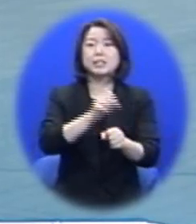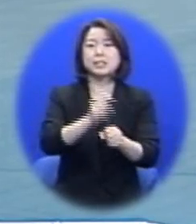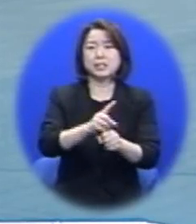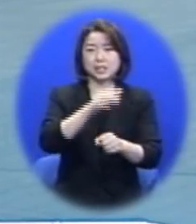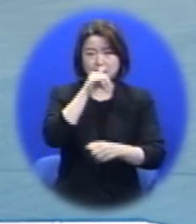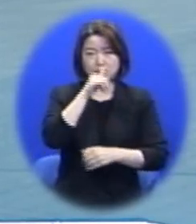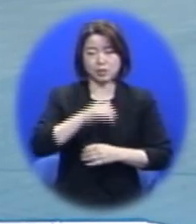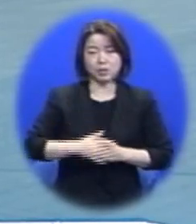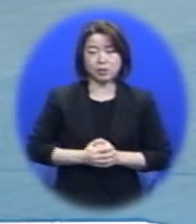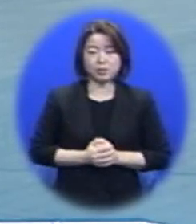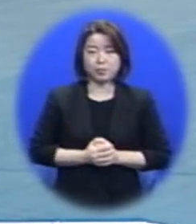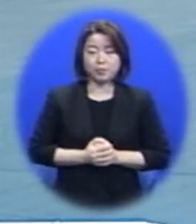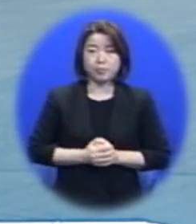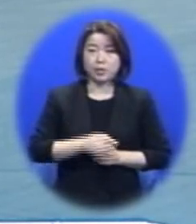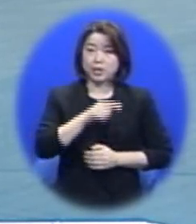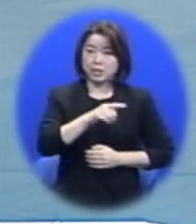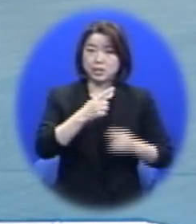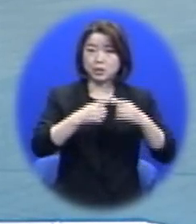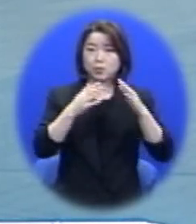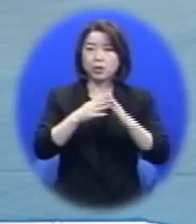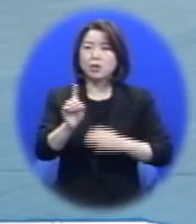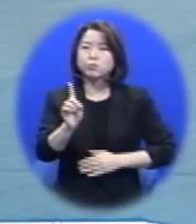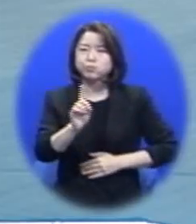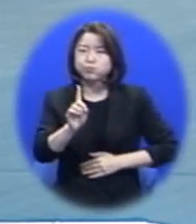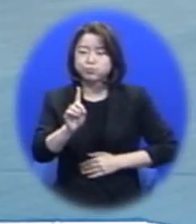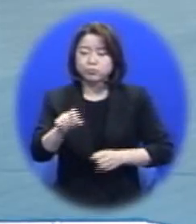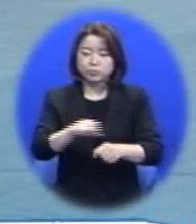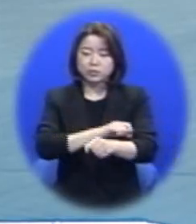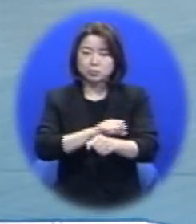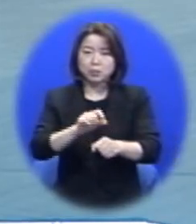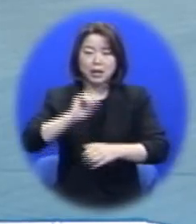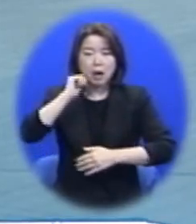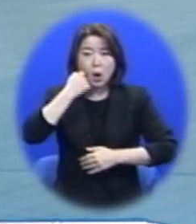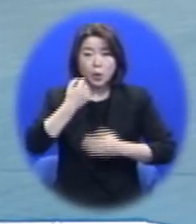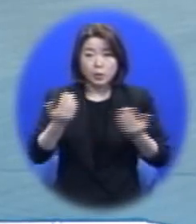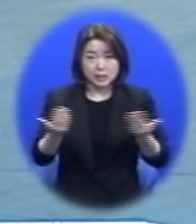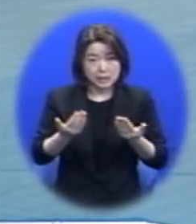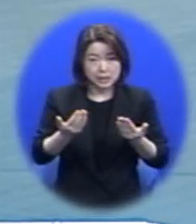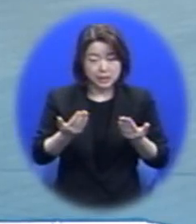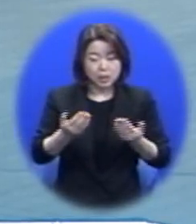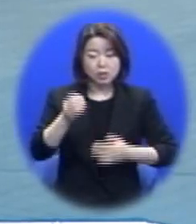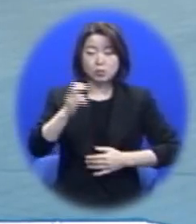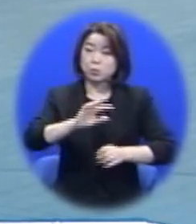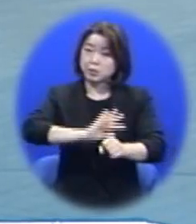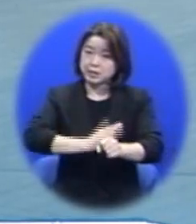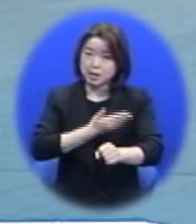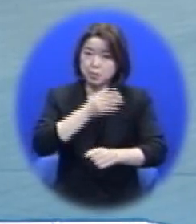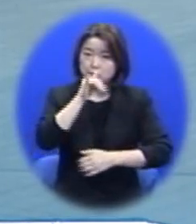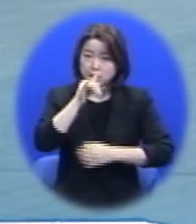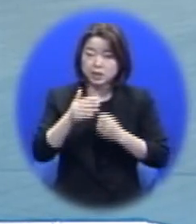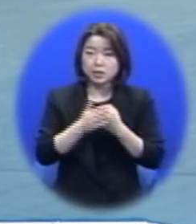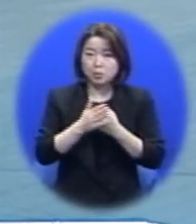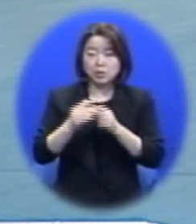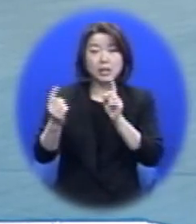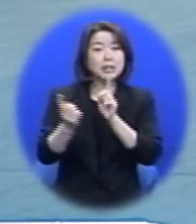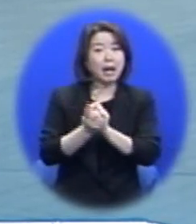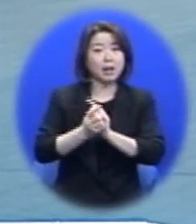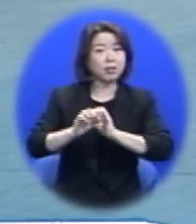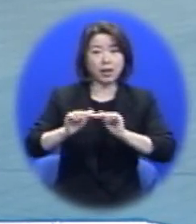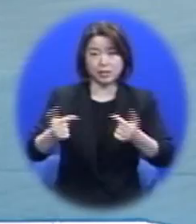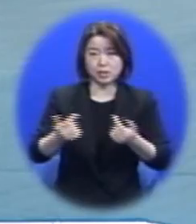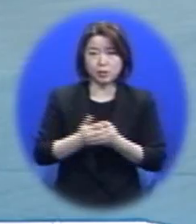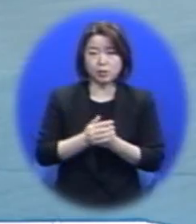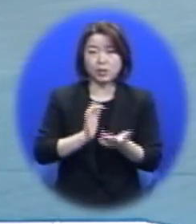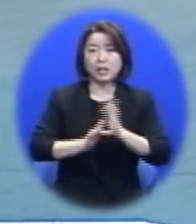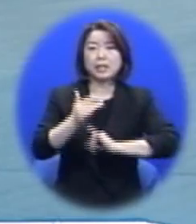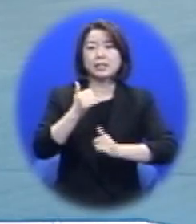교회입니다. 서머나 교회가 무슨 특별한 어려운 일을 했기 때문에 또 잘못을 했기 때문에 그런 일은 아니고